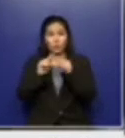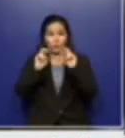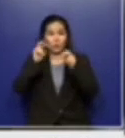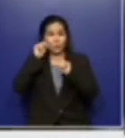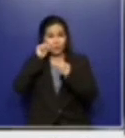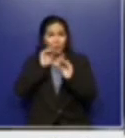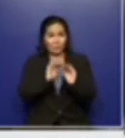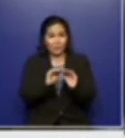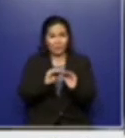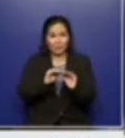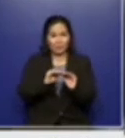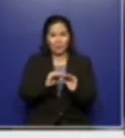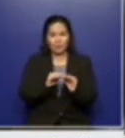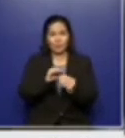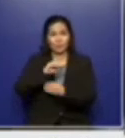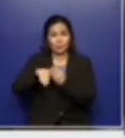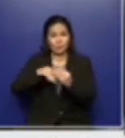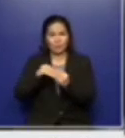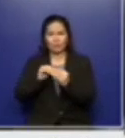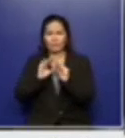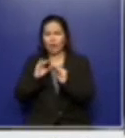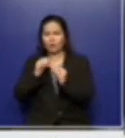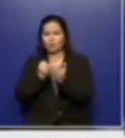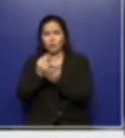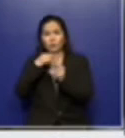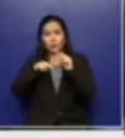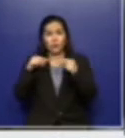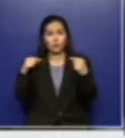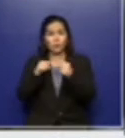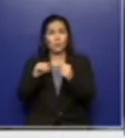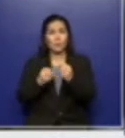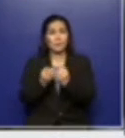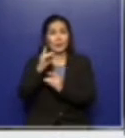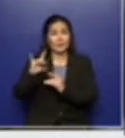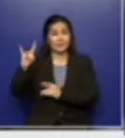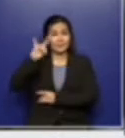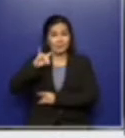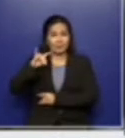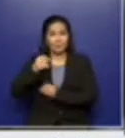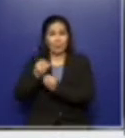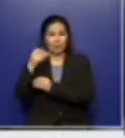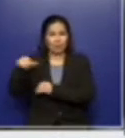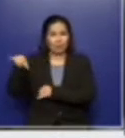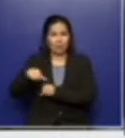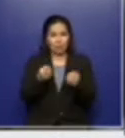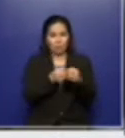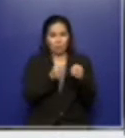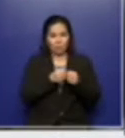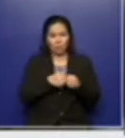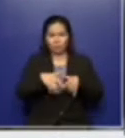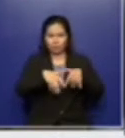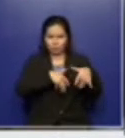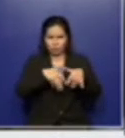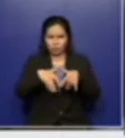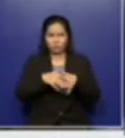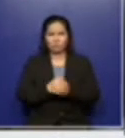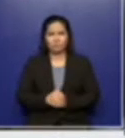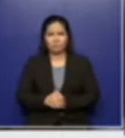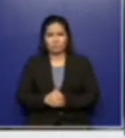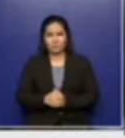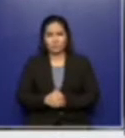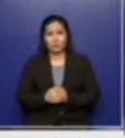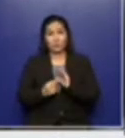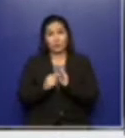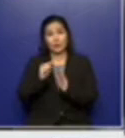ะครับขอให้รัฐบาลช่วยดูแลเรื่องสัตว์ป่าที่ออกมาบุกรุกในเขตที่ดินทำกินในเขตตำบลอำเภอต่างๆของราษฎรนะครับเช่น